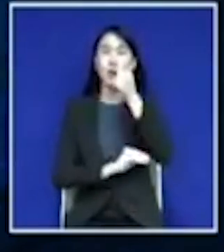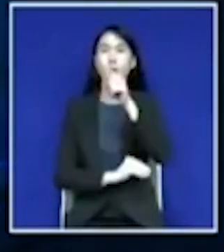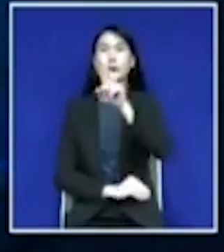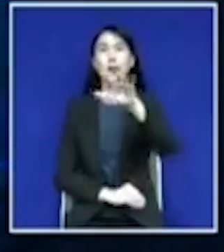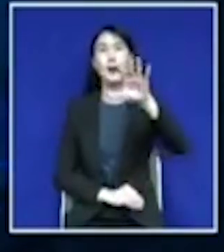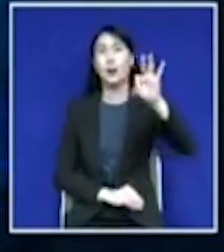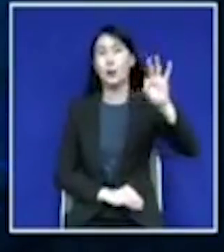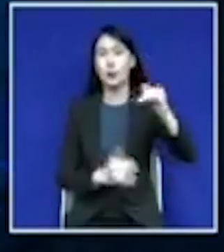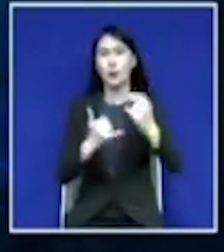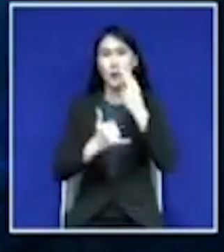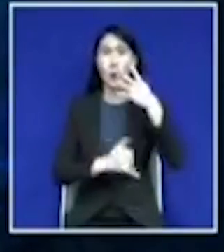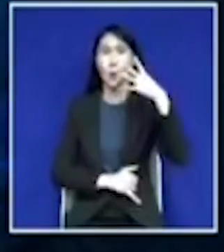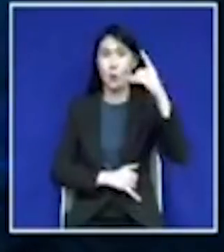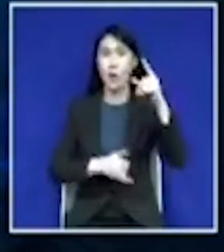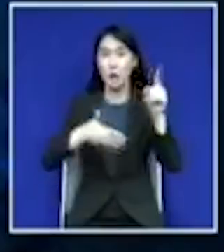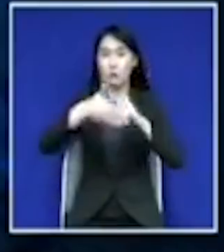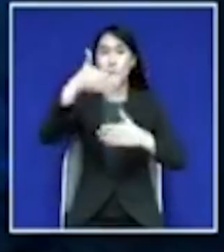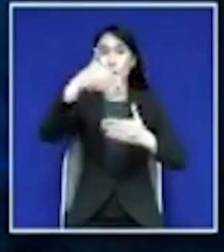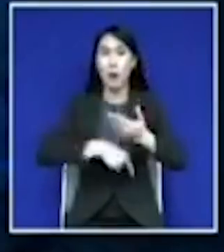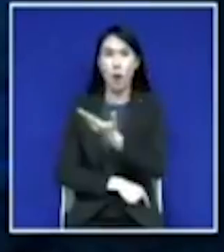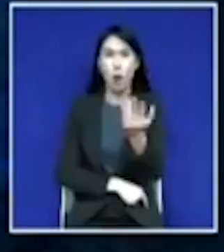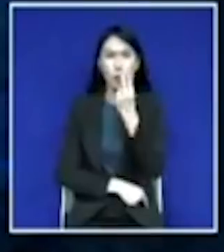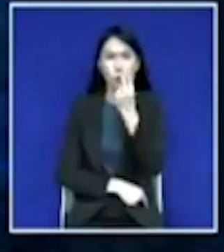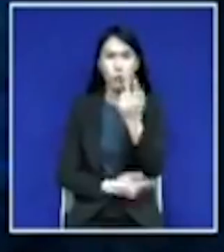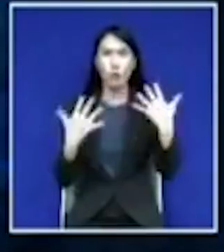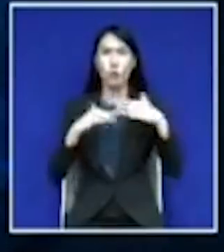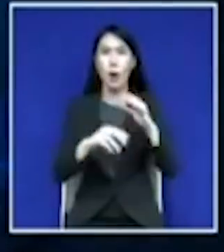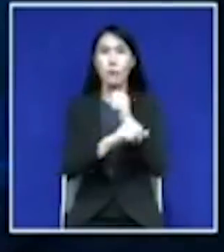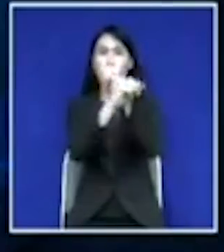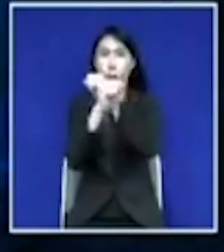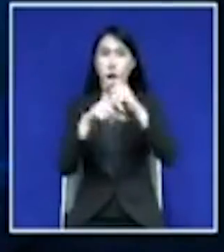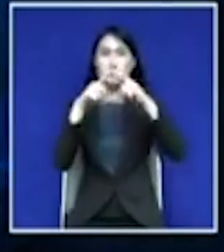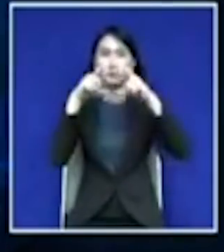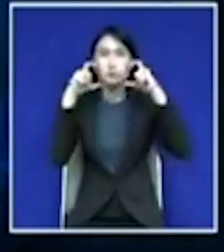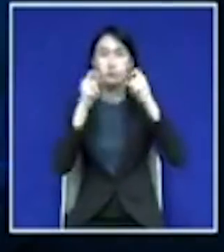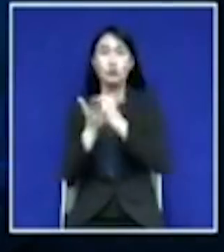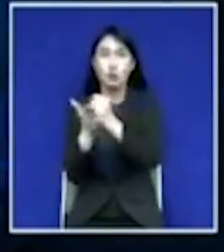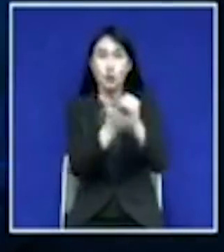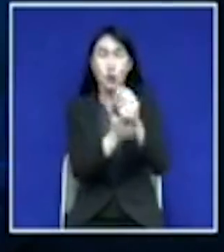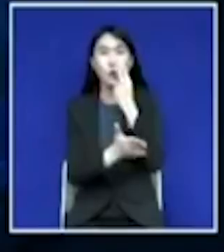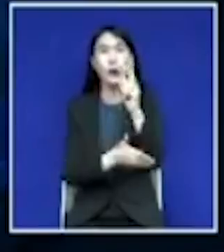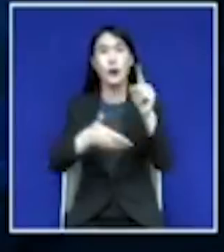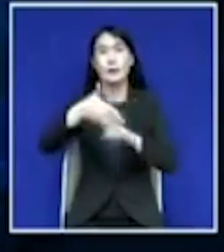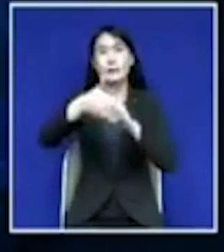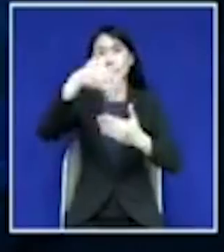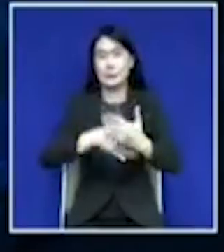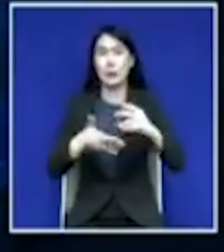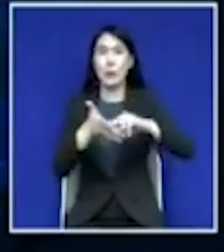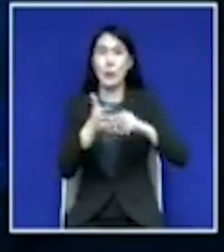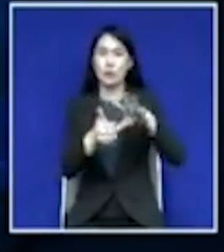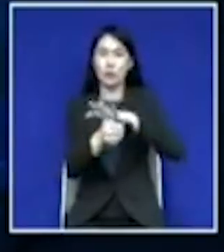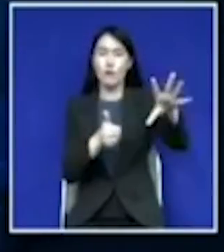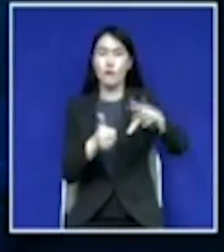การเลือกตั้งที่จะเกิดขึ้นพรุ่งนี้ขอทุกคนได้ช่วยกันนะครับทำให้ภาพของการเลือกตั้งแล้วก็ปลอดโลกเกิดขึ้นด้วย